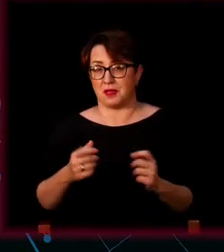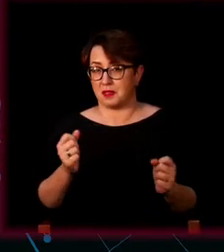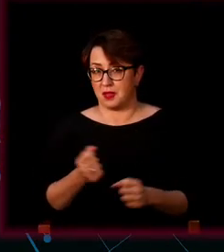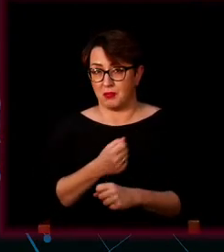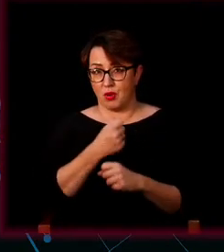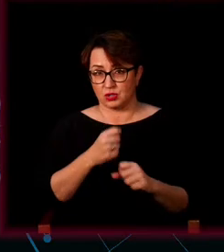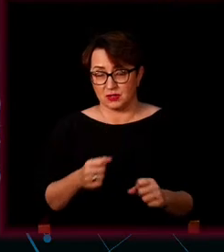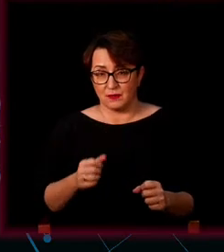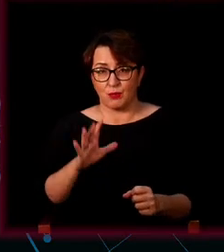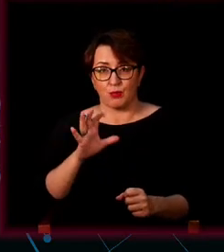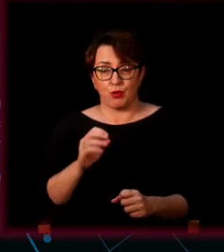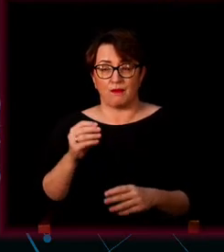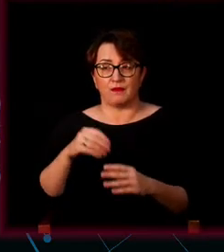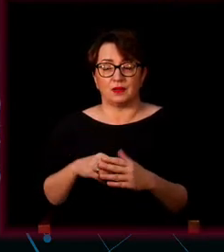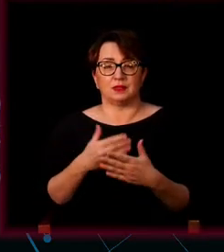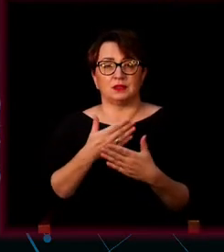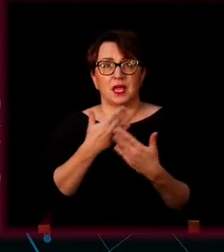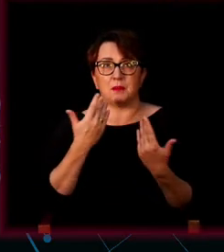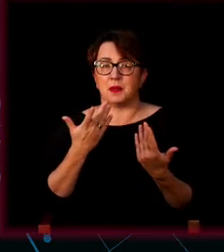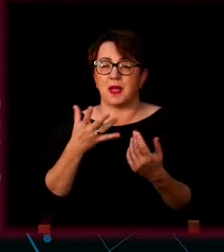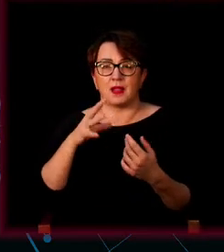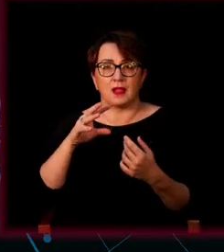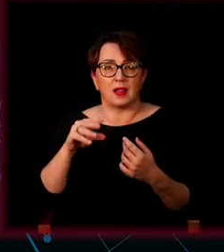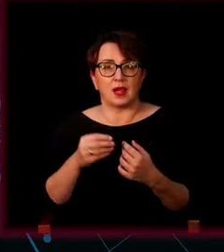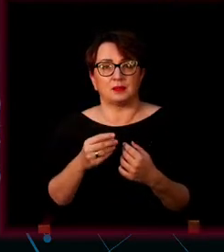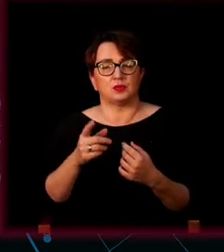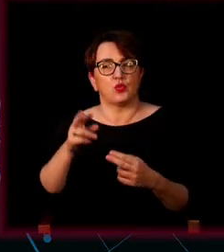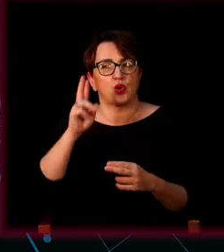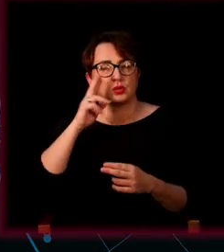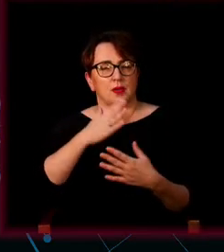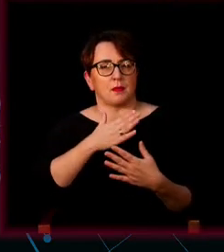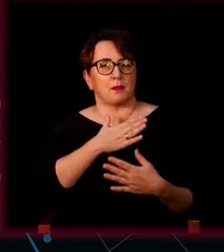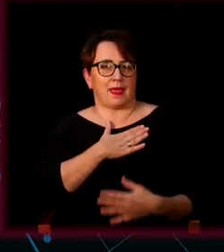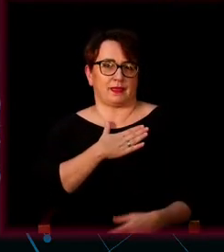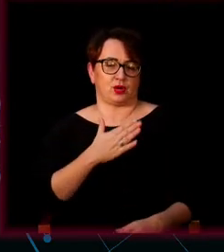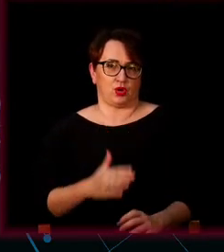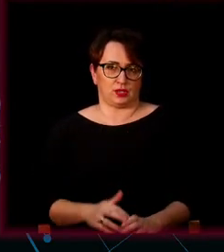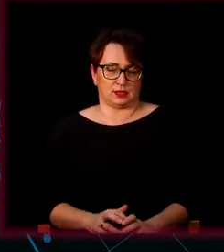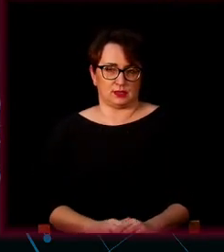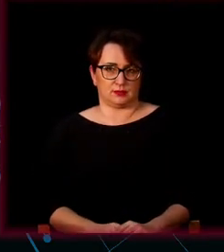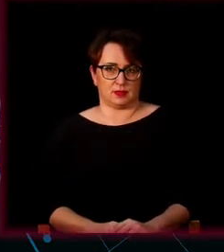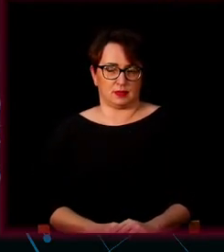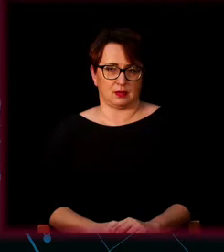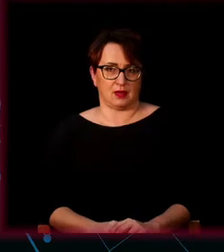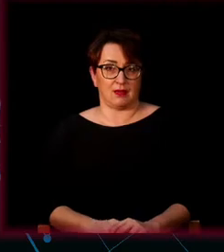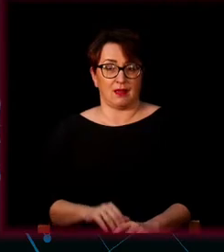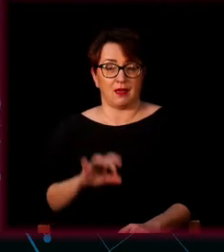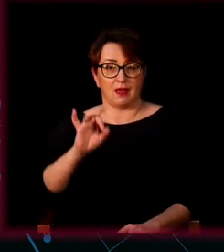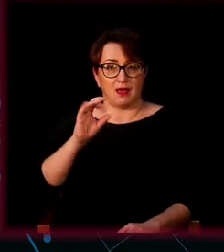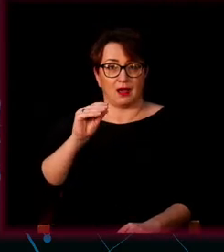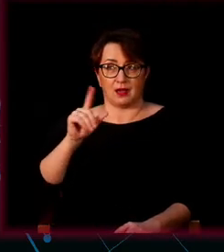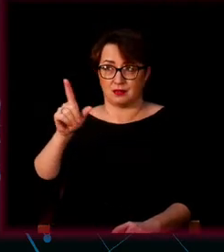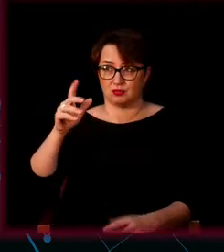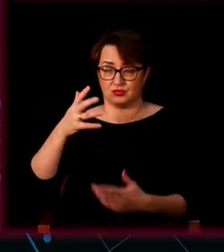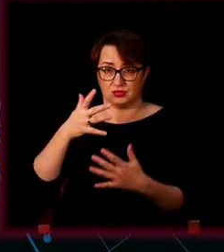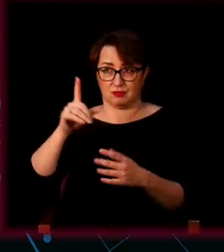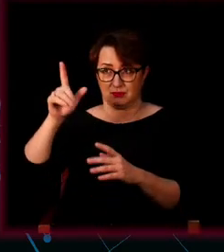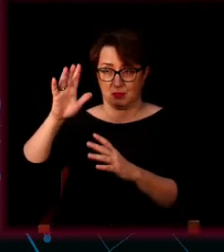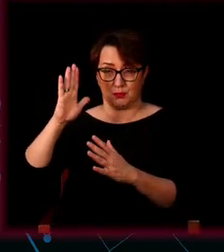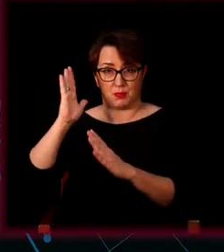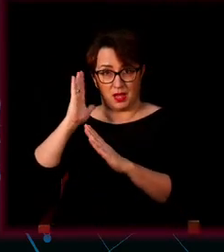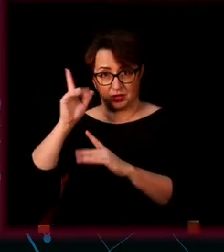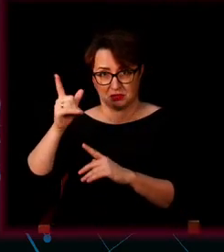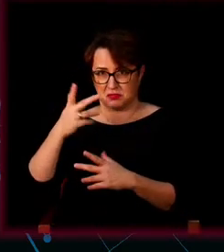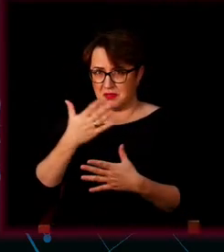pewnego rodzaju, pewnego specyficznego rozumienia patriotyzmu, którego Getańczycy nie posiadają. Ten cytat,